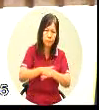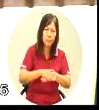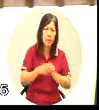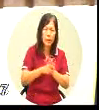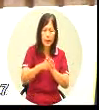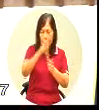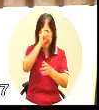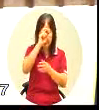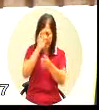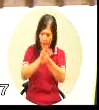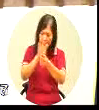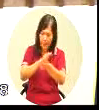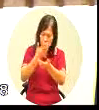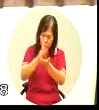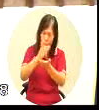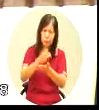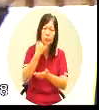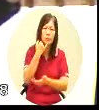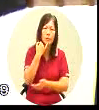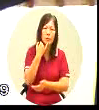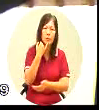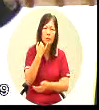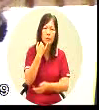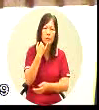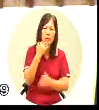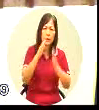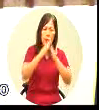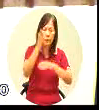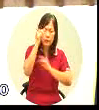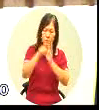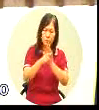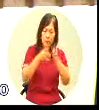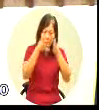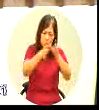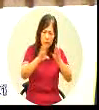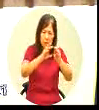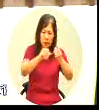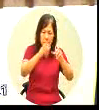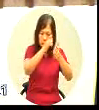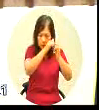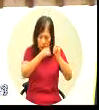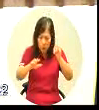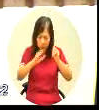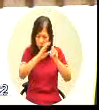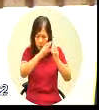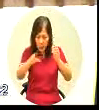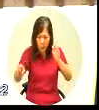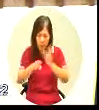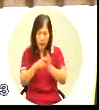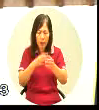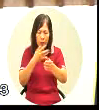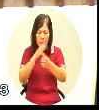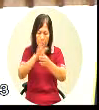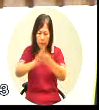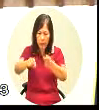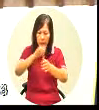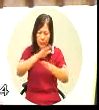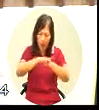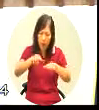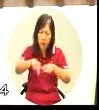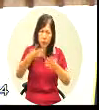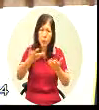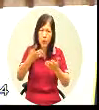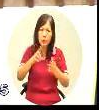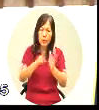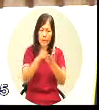帮他们做一点事。那市政府这边我刚刚讲地滑的部分，因为确实也影响到他们的生活安全了，